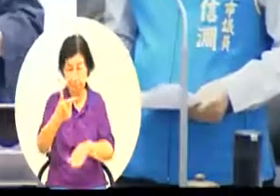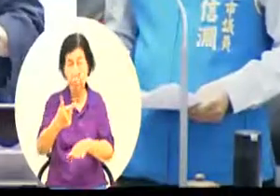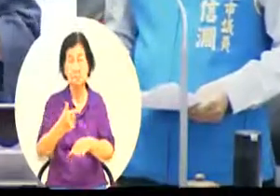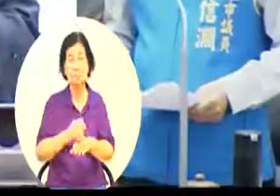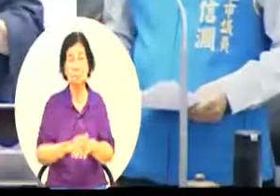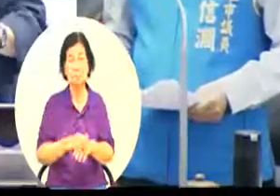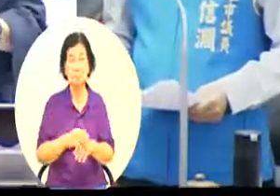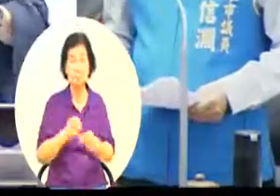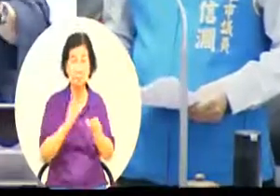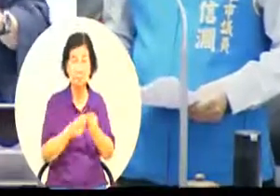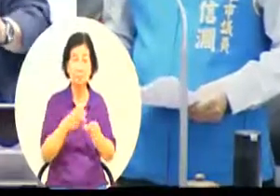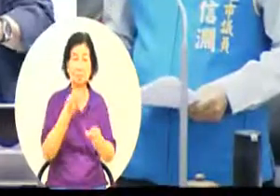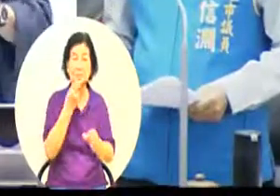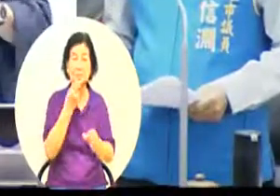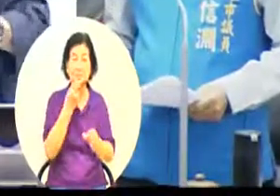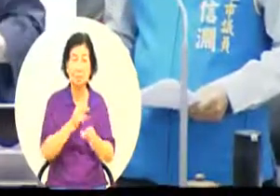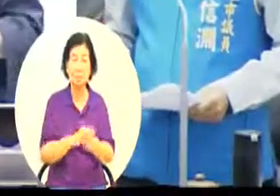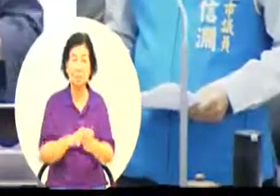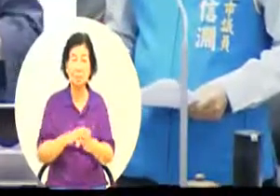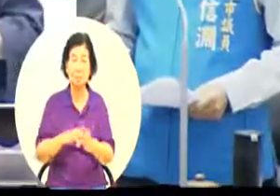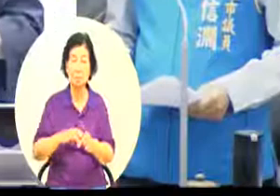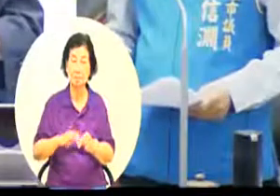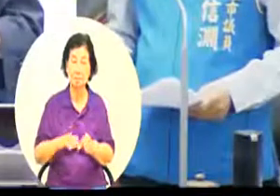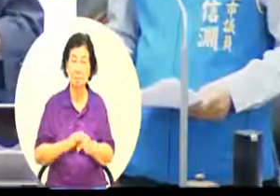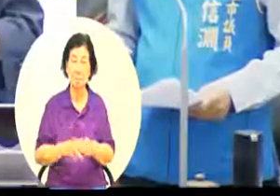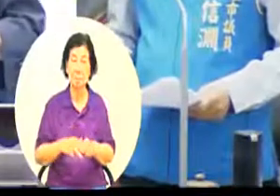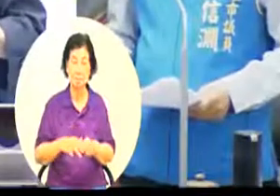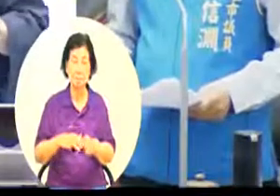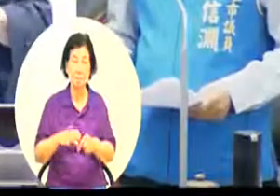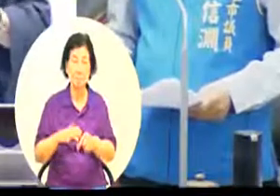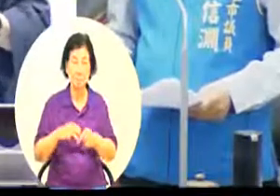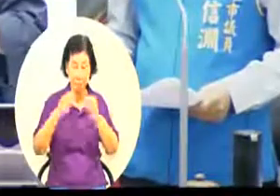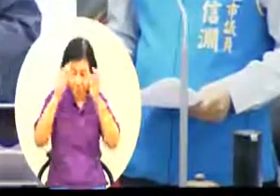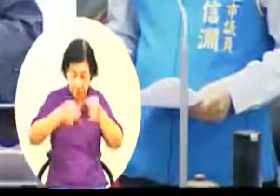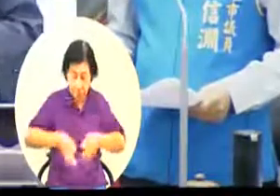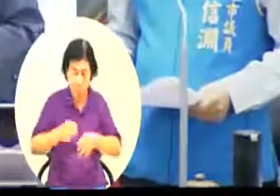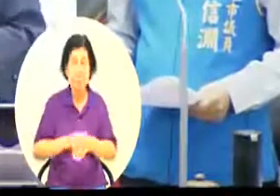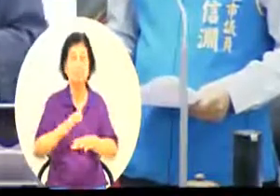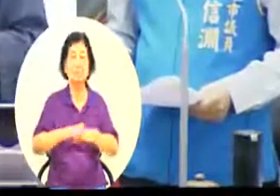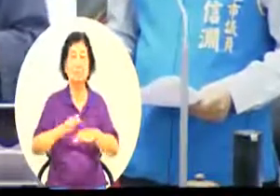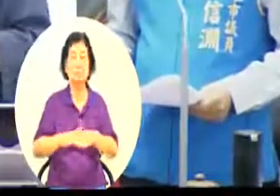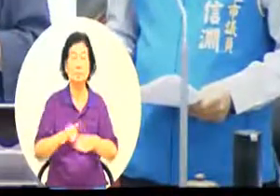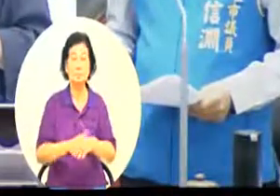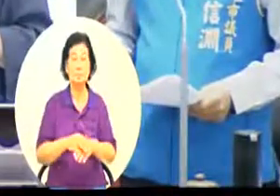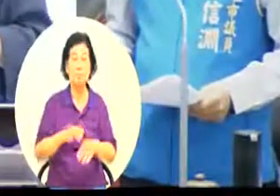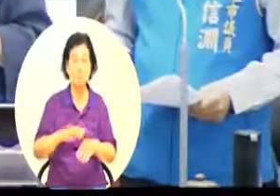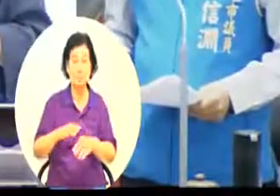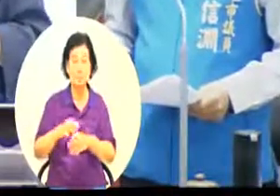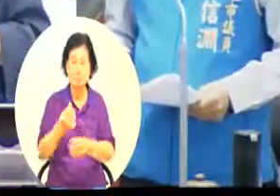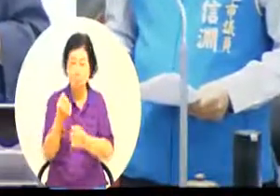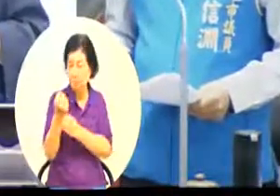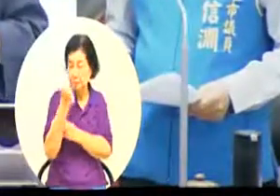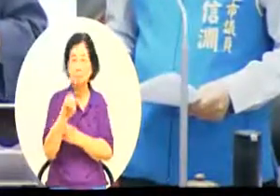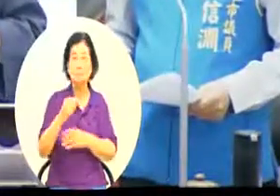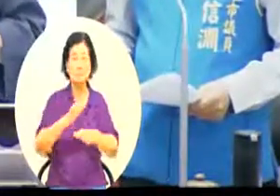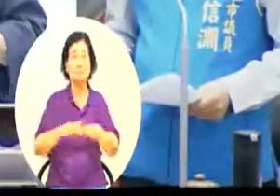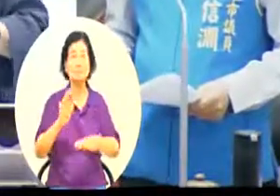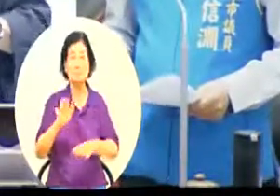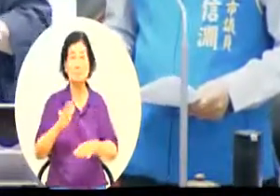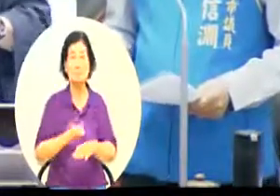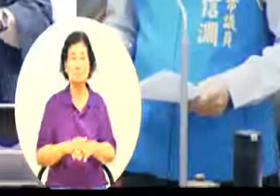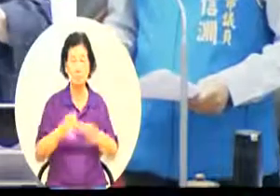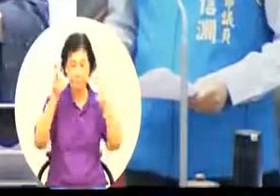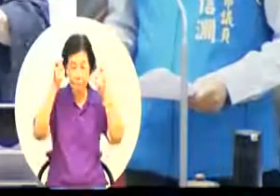令重新做若干的检讨这个部分都一直在努力中。那高雄市政府的劳工